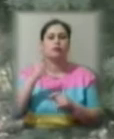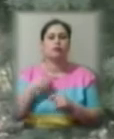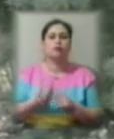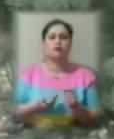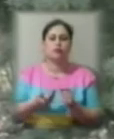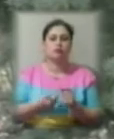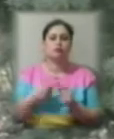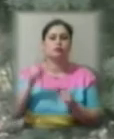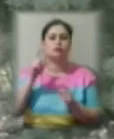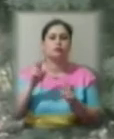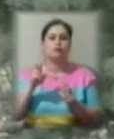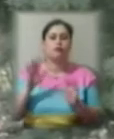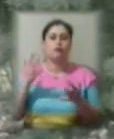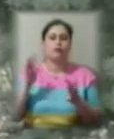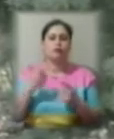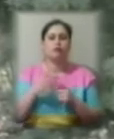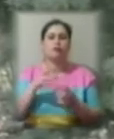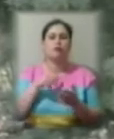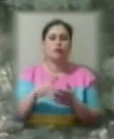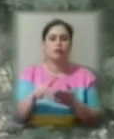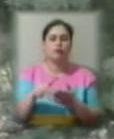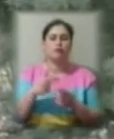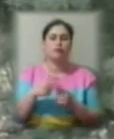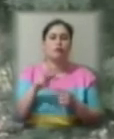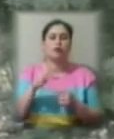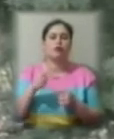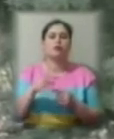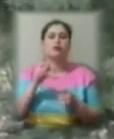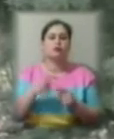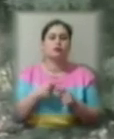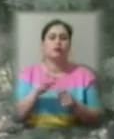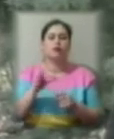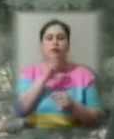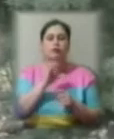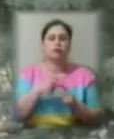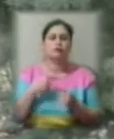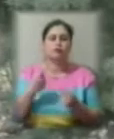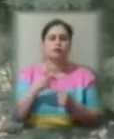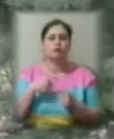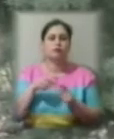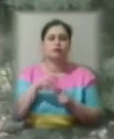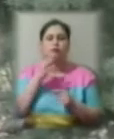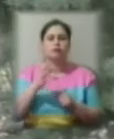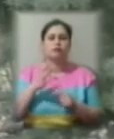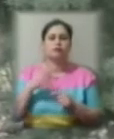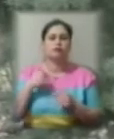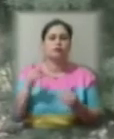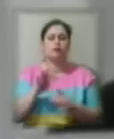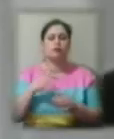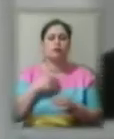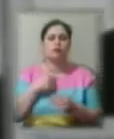улиц, куда я ходит сын, и как его будет выкрадено. Ну, звичайно, я тоді сказал, что не чіпайте моей семьи, я подпишу вам все, что вам